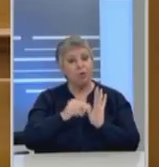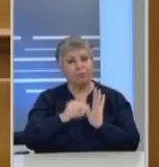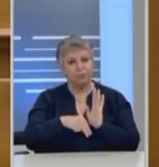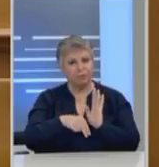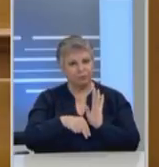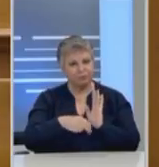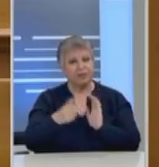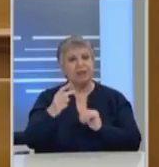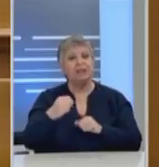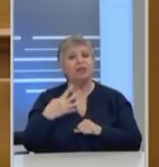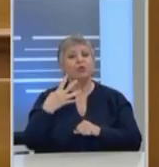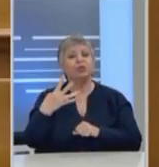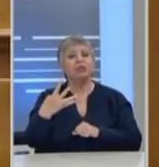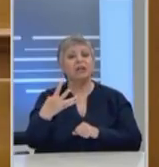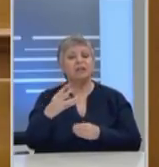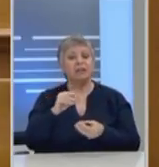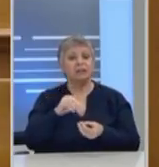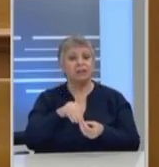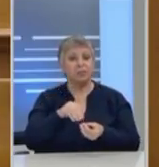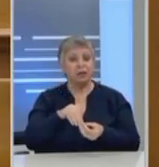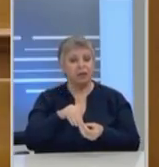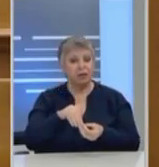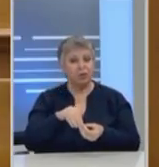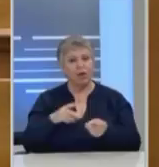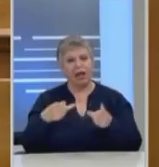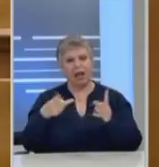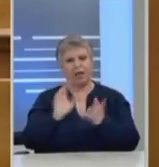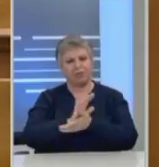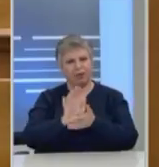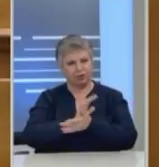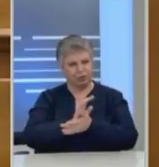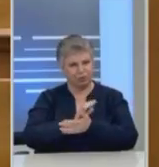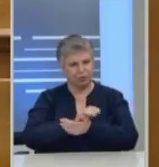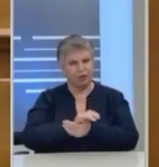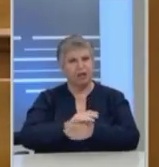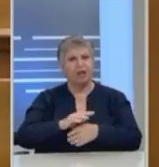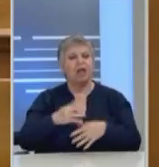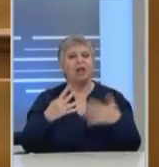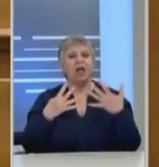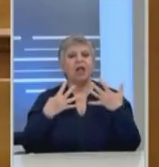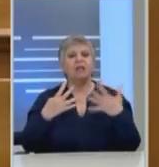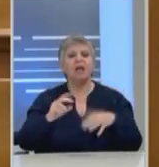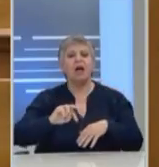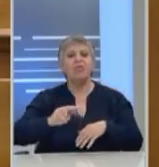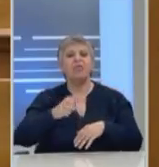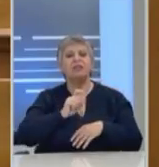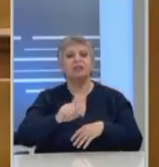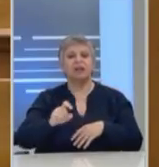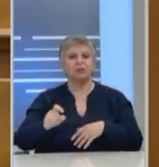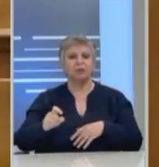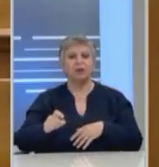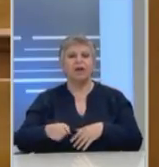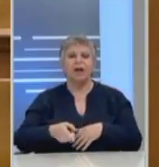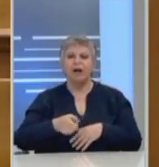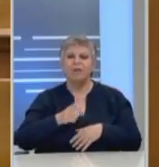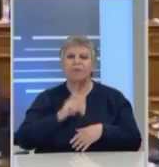24 Τετάρτου 2016. Ελεύθερος τύπος. Τέταρτο μνημόνιο και 9 δις μέτρα. Τα ίδια λέγατε. Μα τα ίδια λέγατε. Ένα χρόνο τα